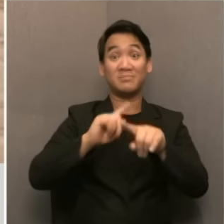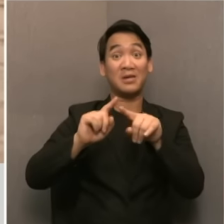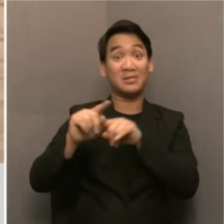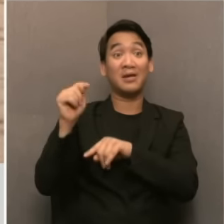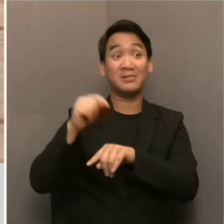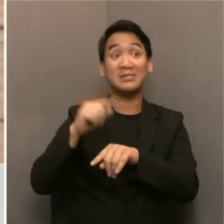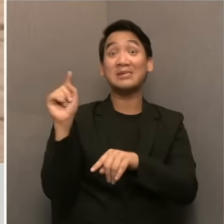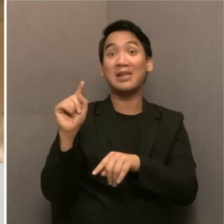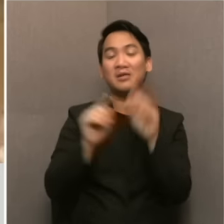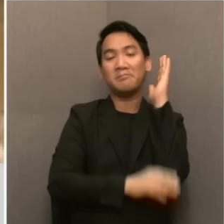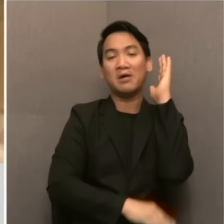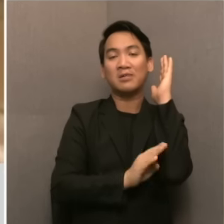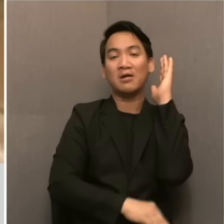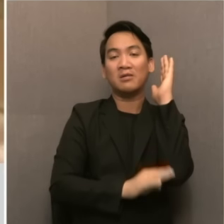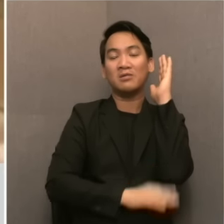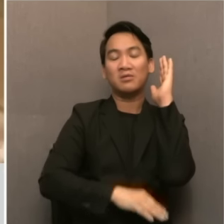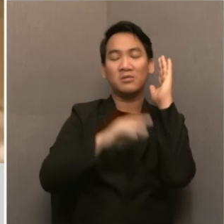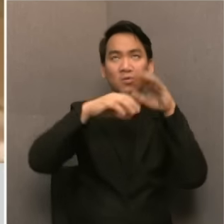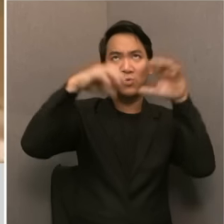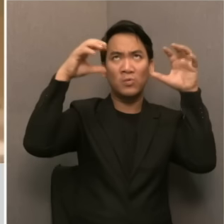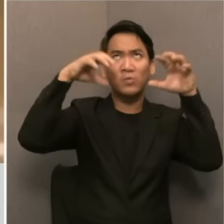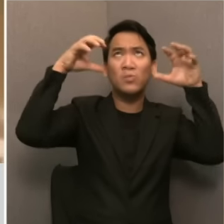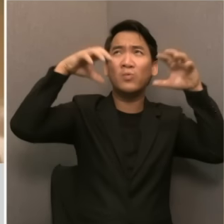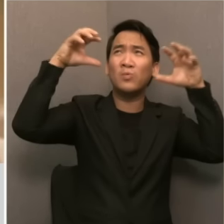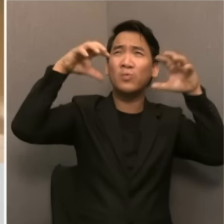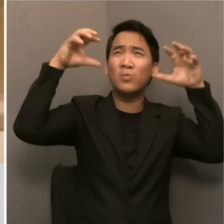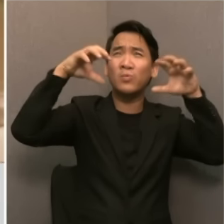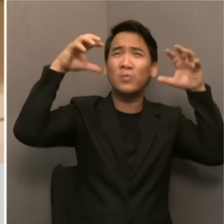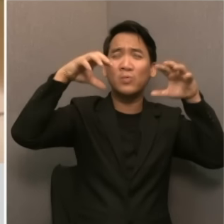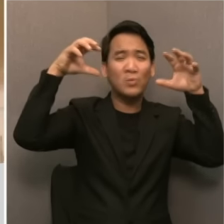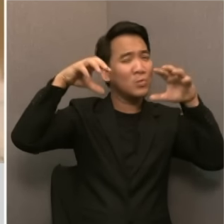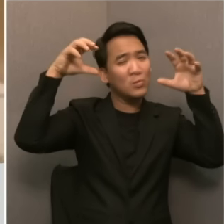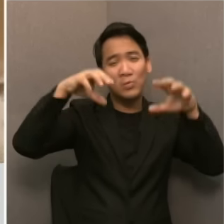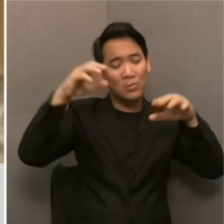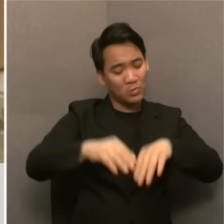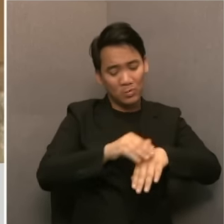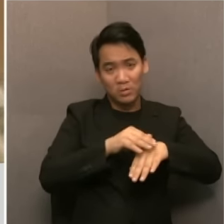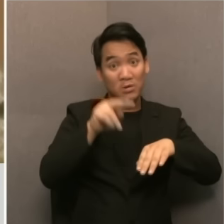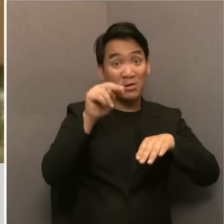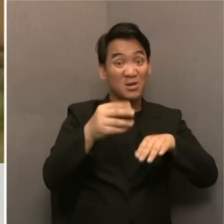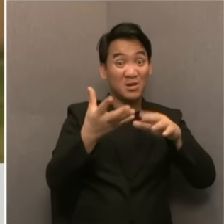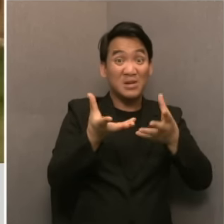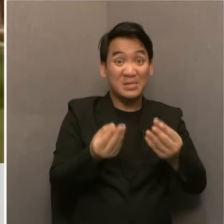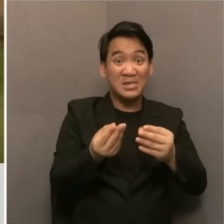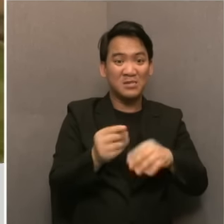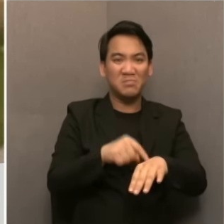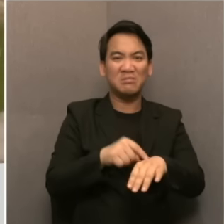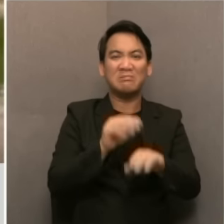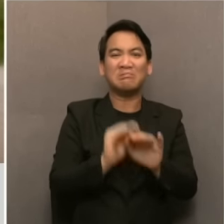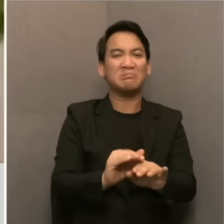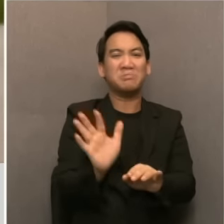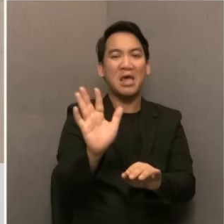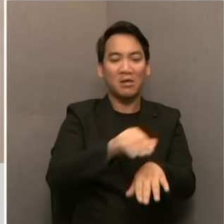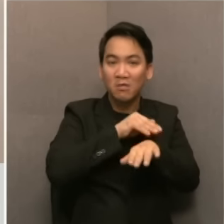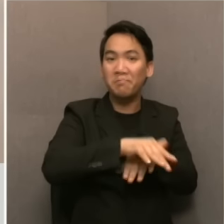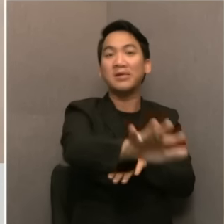ยก็จะทำให้ภาคใต้มีฝนสะสมเพิ่มขึ้นทำให้ตกเท่ามากเท่าไหร่ก็ไหลเท่านั้นแหละนะครับแล้วยิ่งทางภาคใต้เองเนี่ยทั